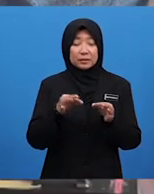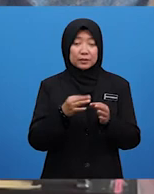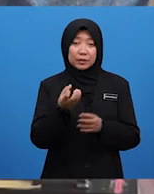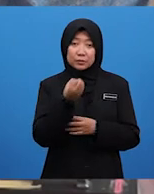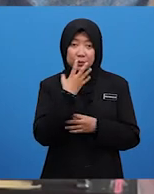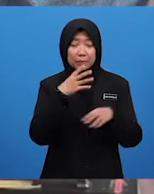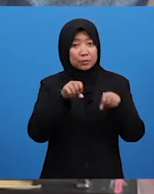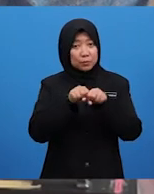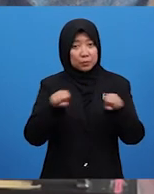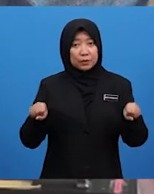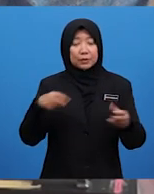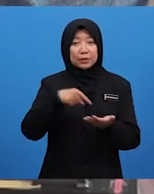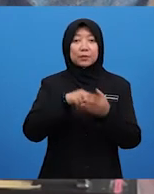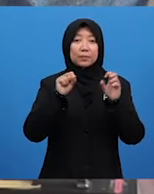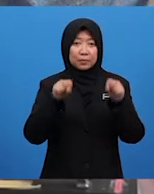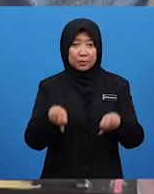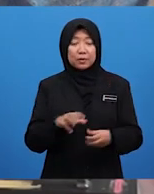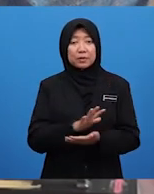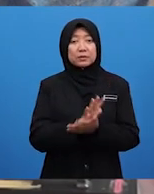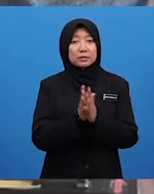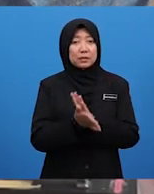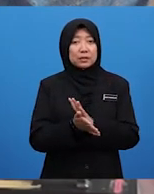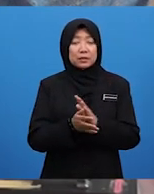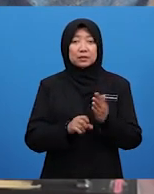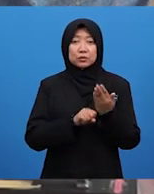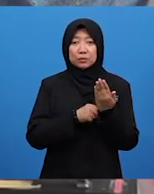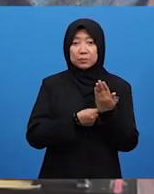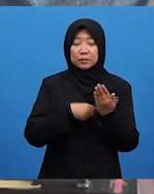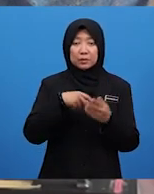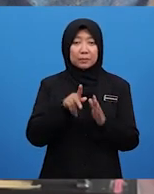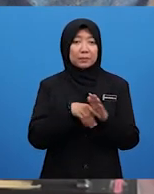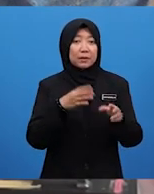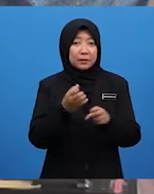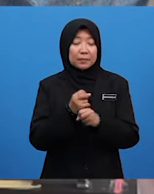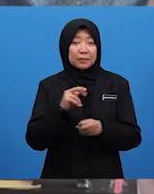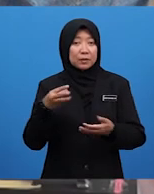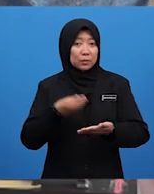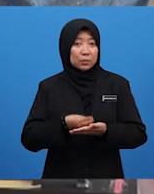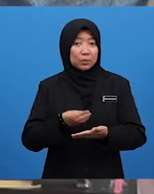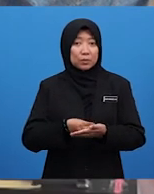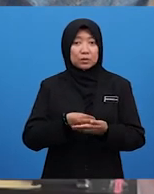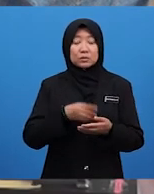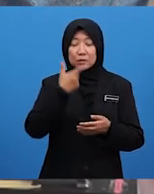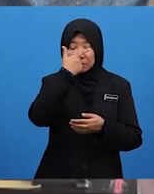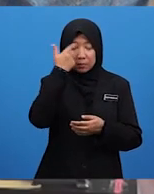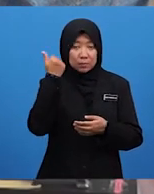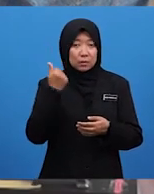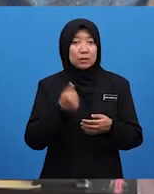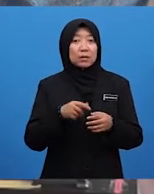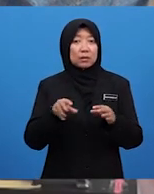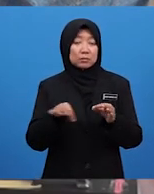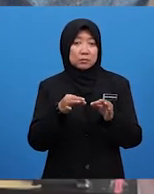Jahitan sulaman smoking ini boleh dijadikan sumber pendapatan kerana sulaman smoking